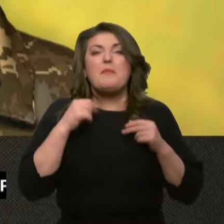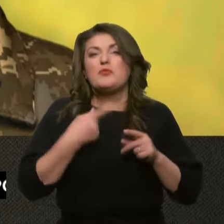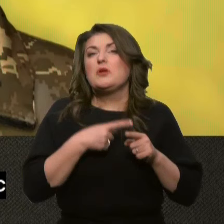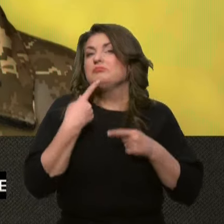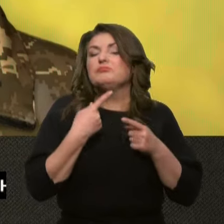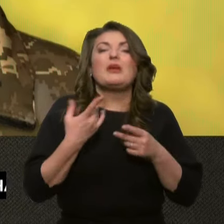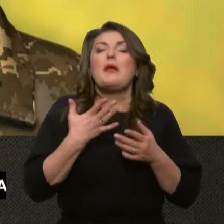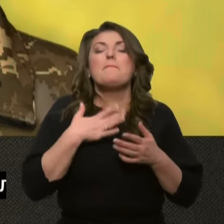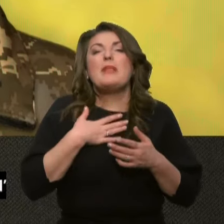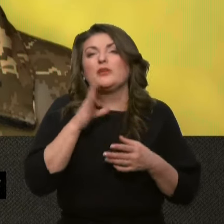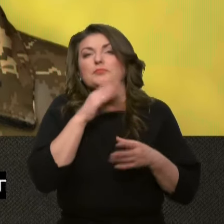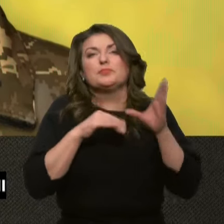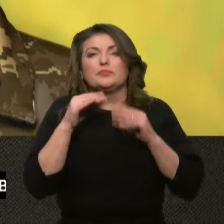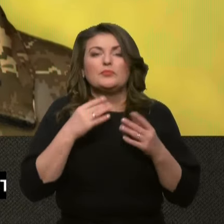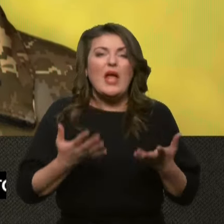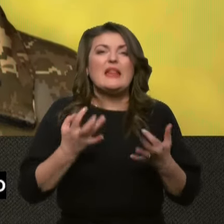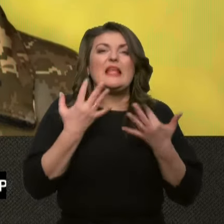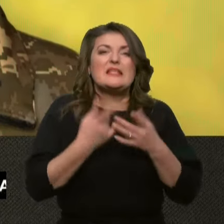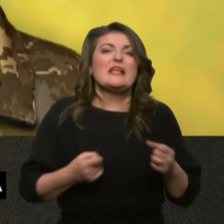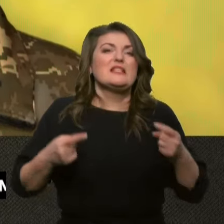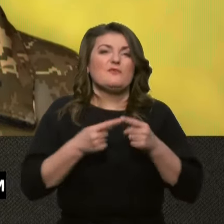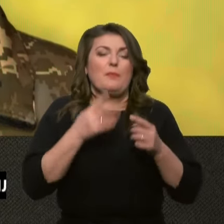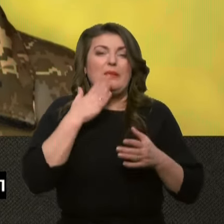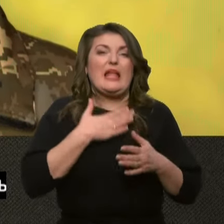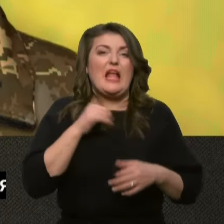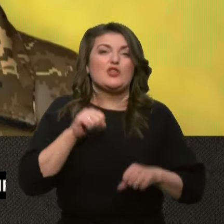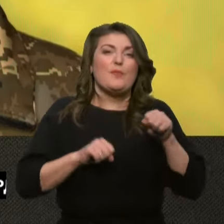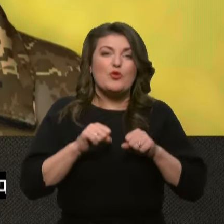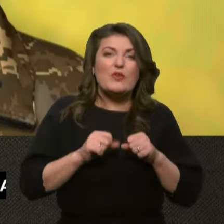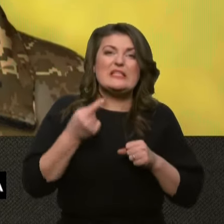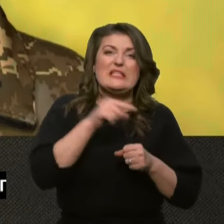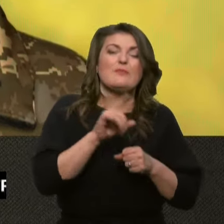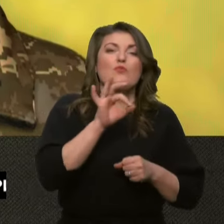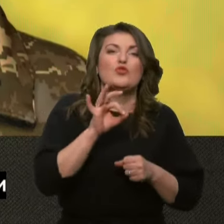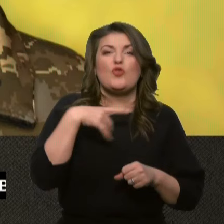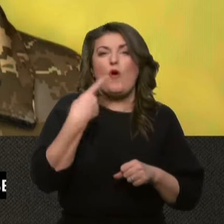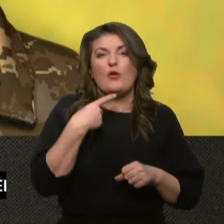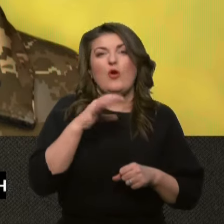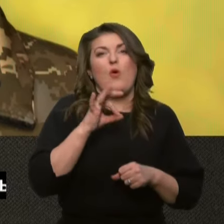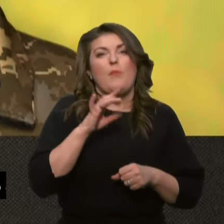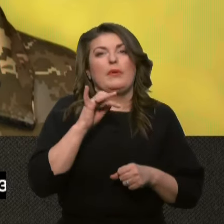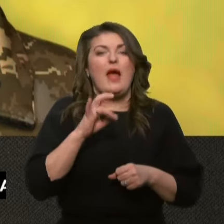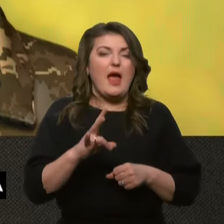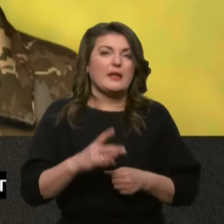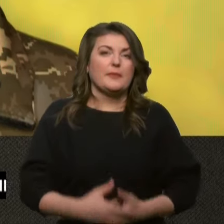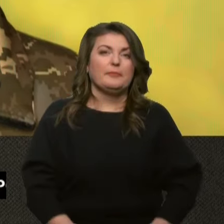прокоментувати, які тут наші спроможності і наскільки співпадають наші можливості з тим, що про що говорив О'Брайен?